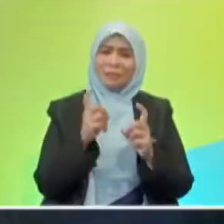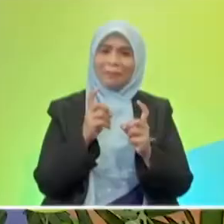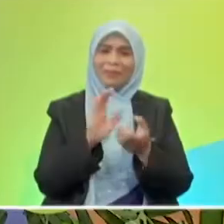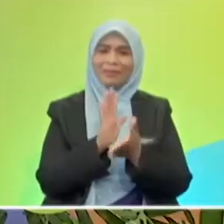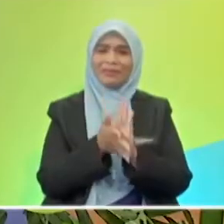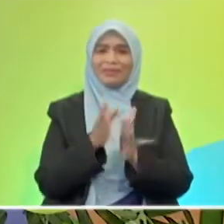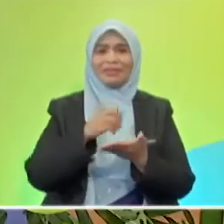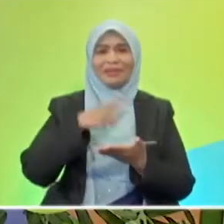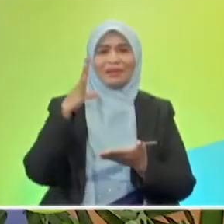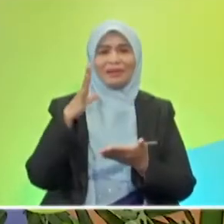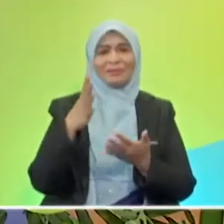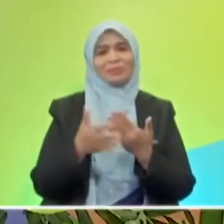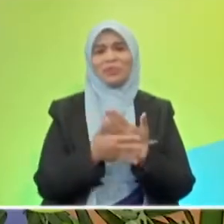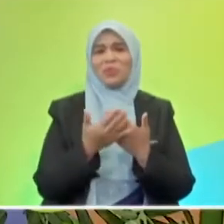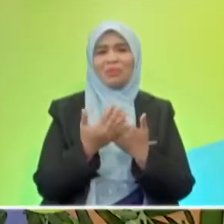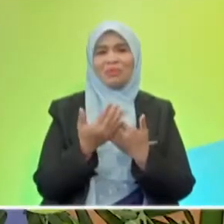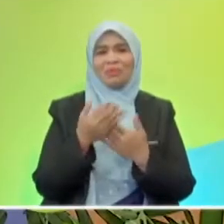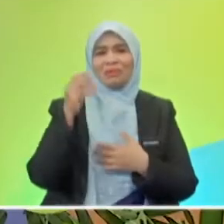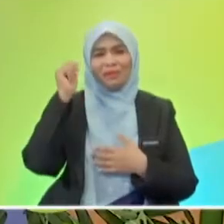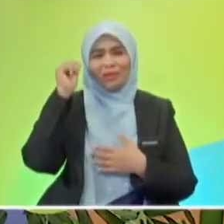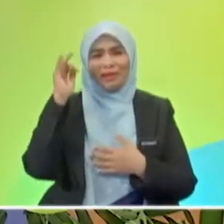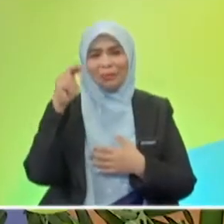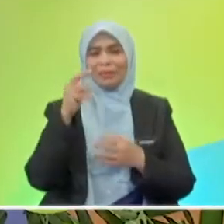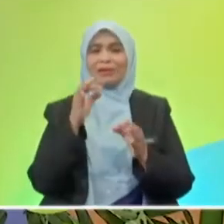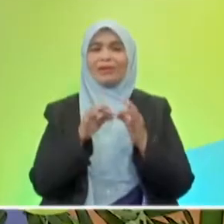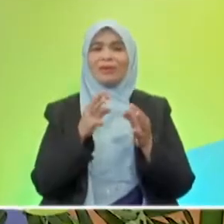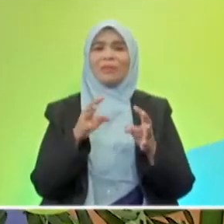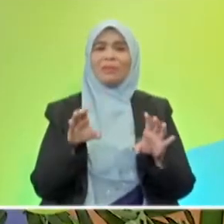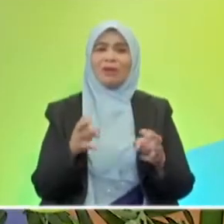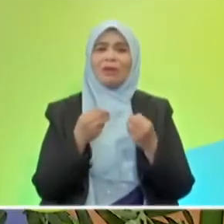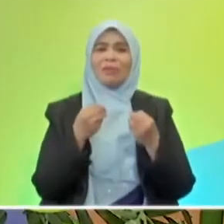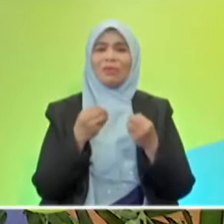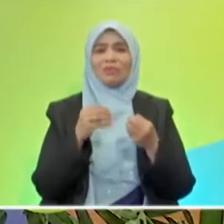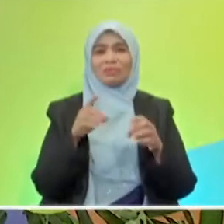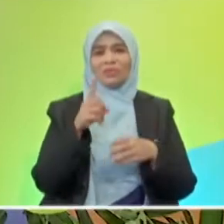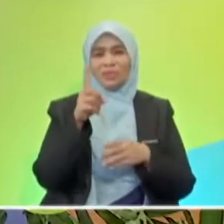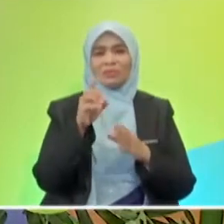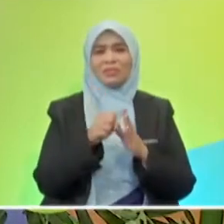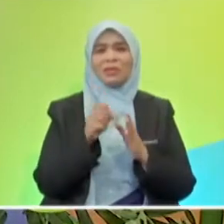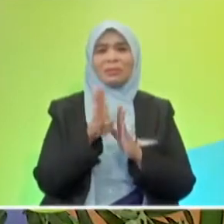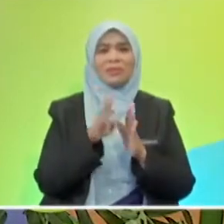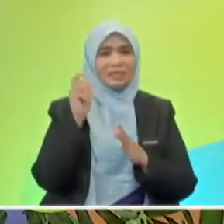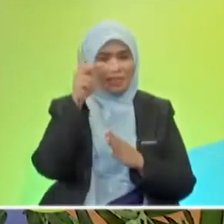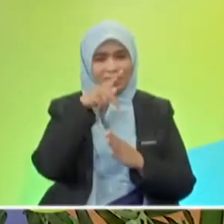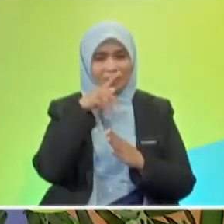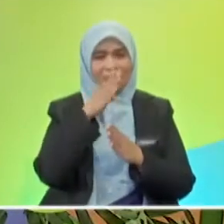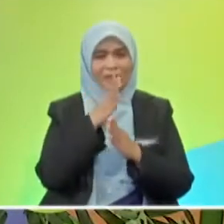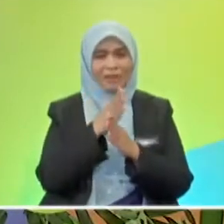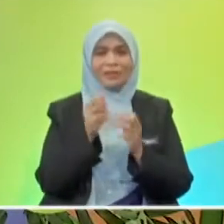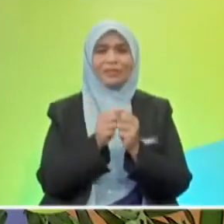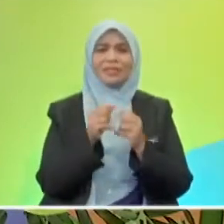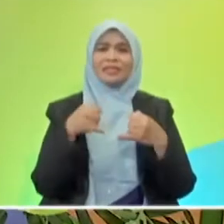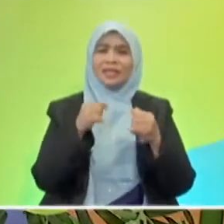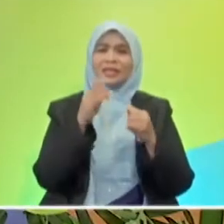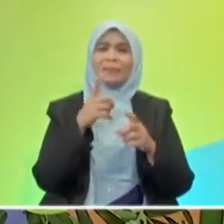mudahnya iman-iman dalam kita enam Lakukan sesuatu kita kena bersikap benar iman dengan jalan yang betul